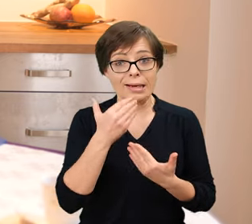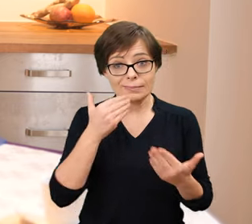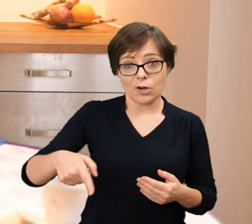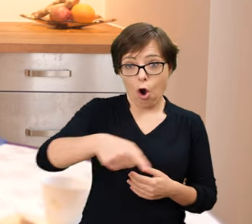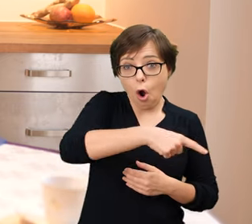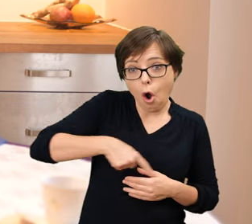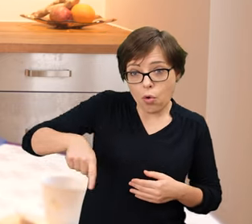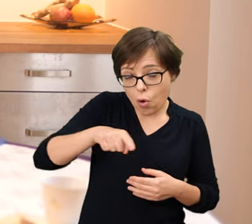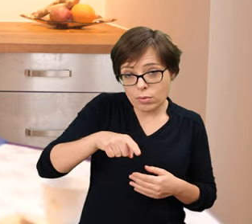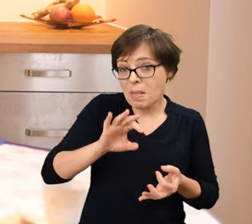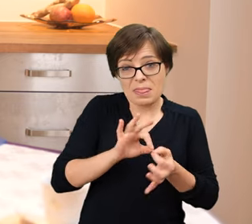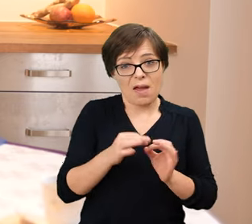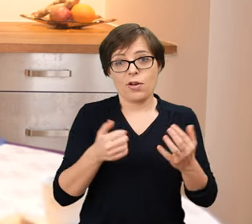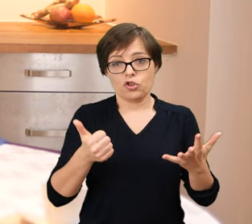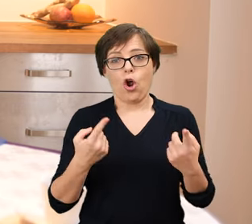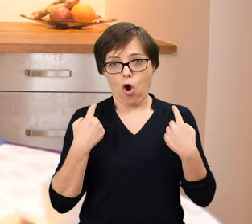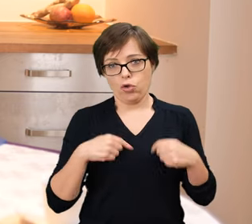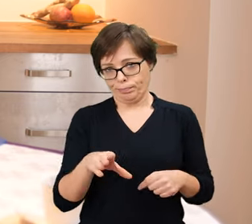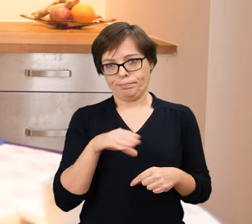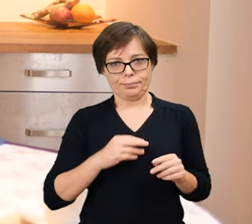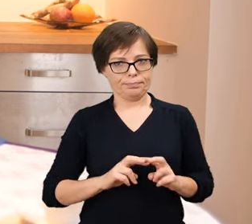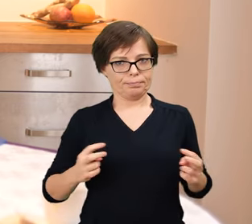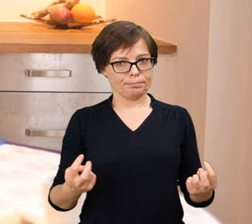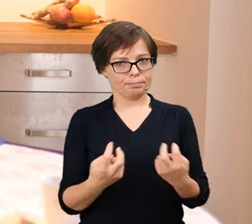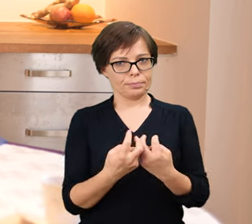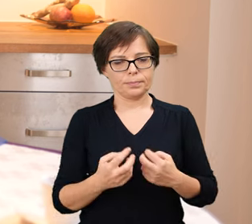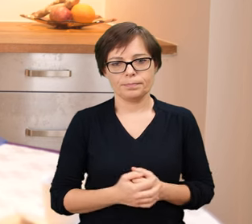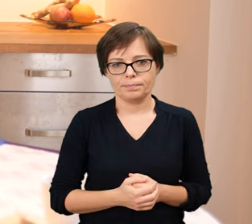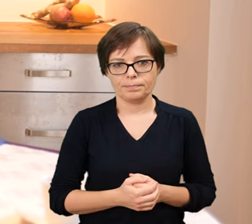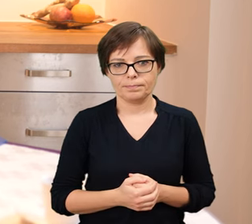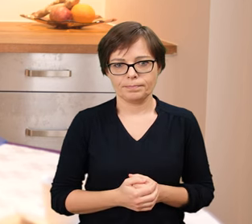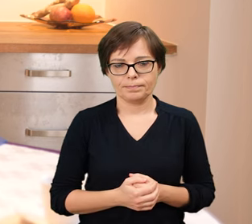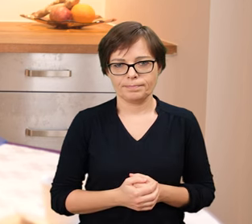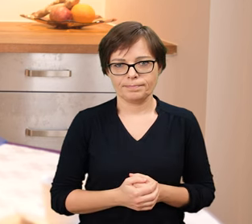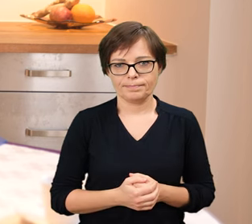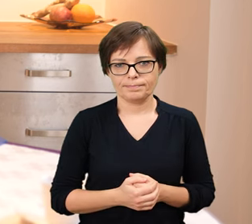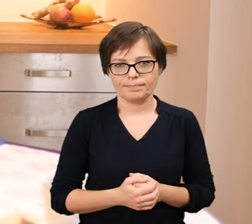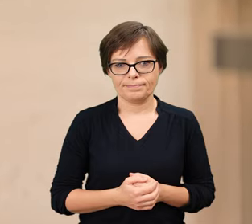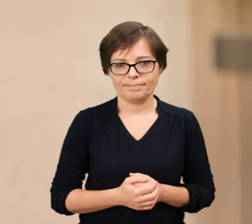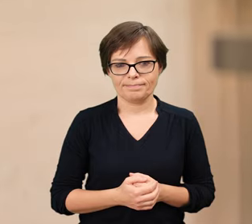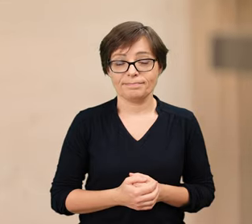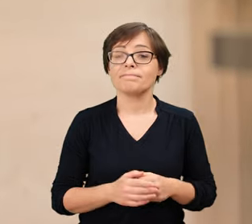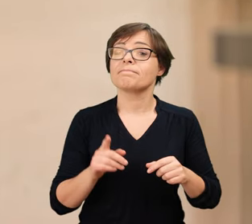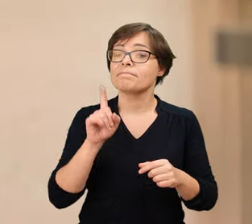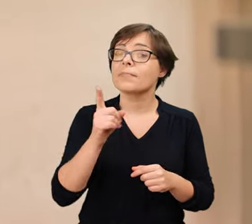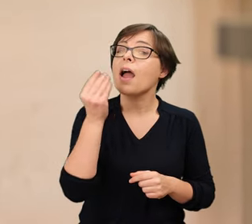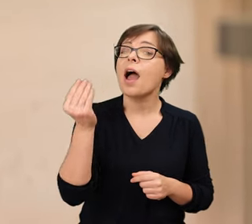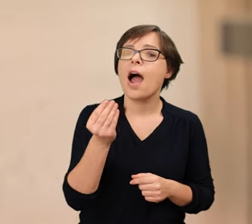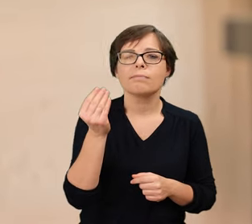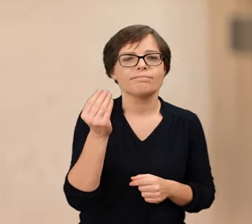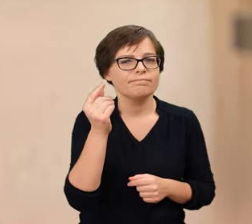usiąść nawet i 6 osób, jak się postaramy. Jest jeszcze jedna